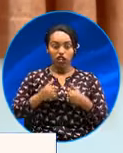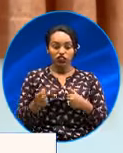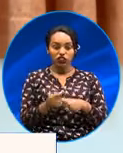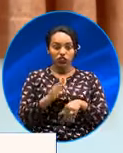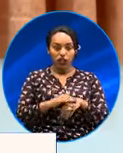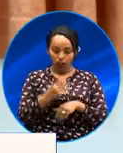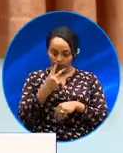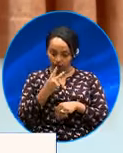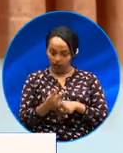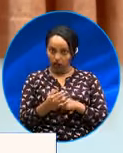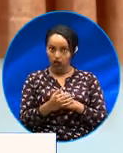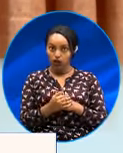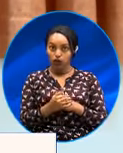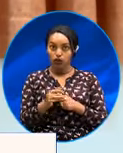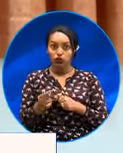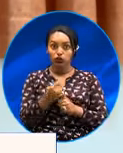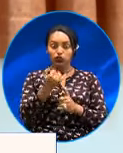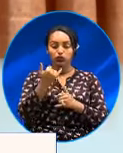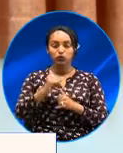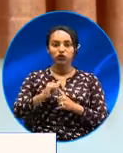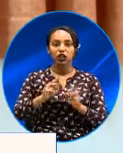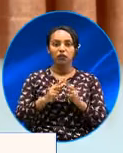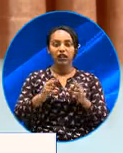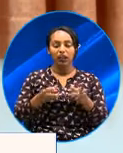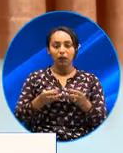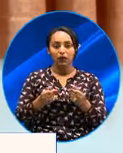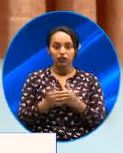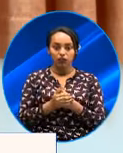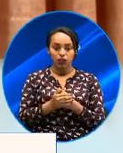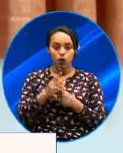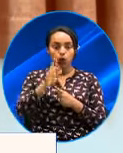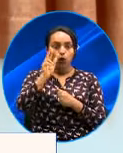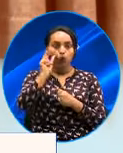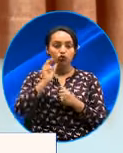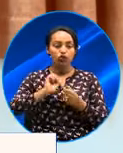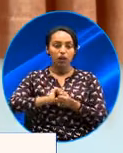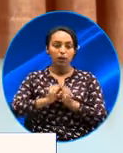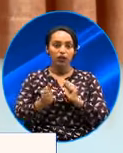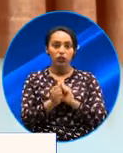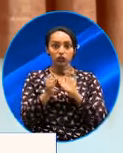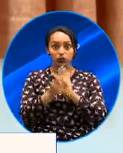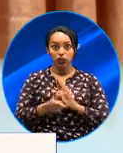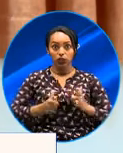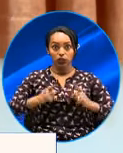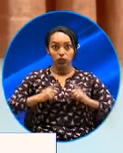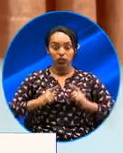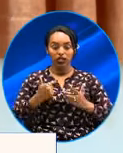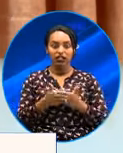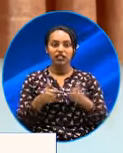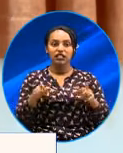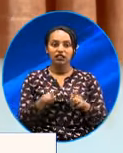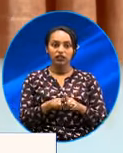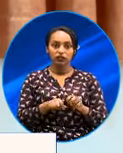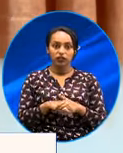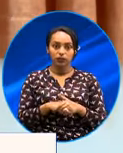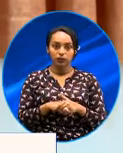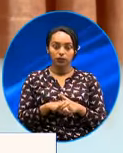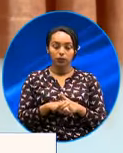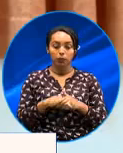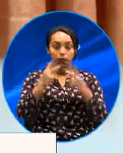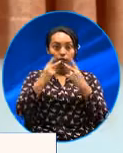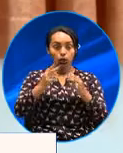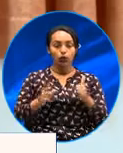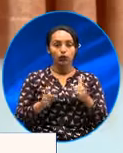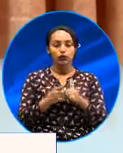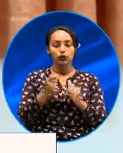ሽንት ላይ የሚታየው የሽንት ቢጫነት በጣም መደፍረስ፣ ወደ ቡና መለወጥ ምልክት ይኖራል። እነዚህ